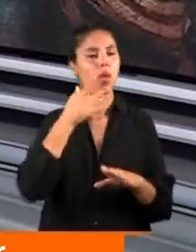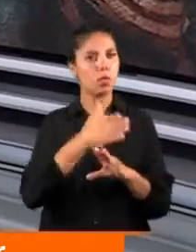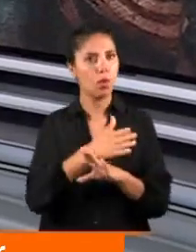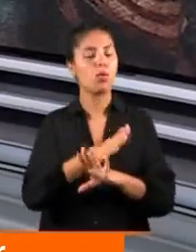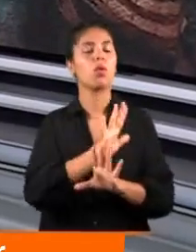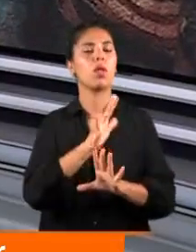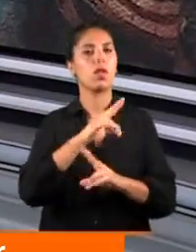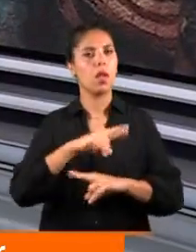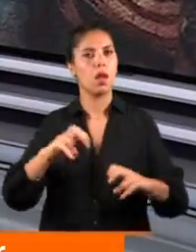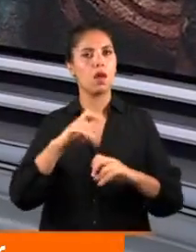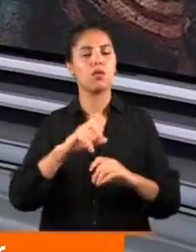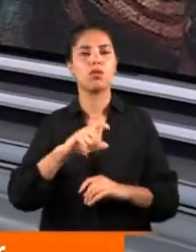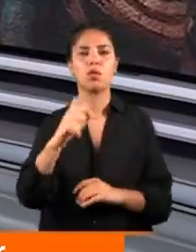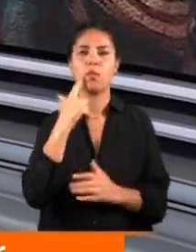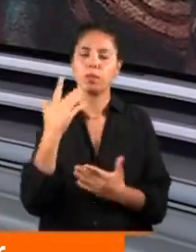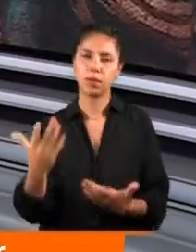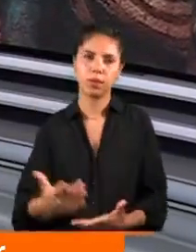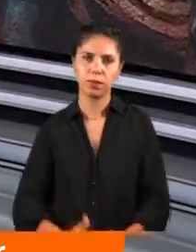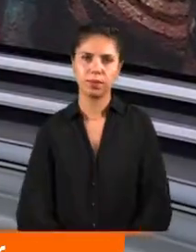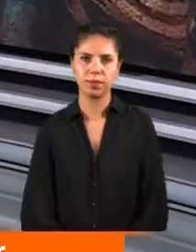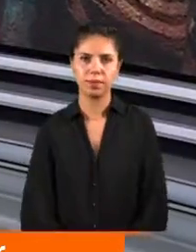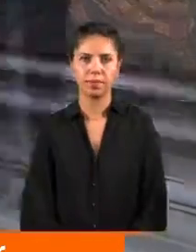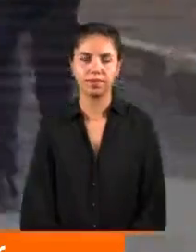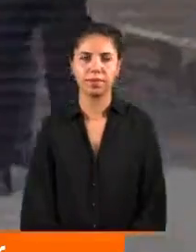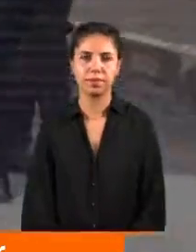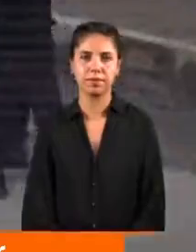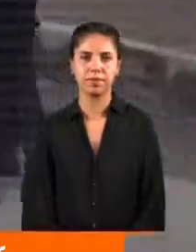bugün. Bakın ortaya nasıl bir tablo çıktı.